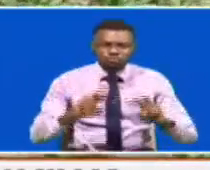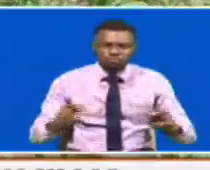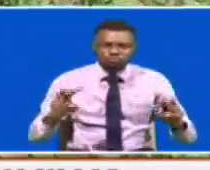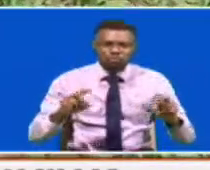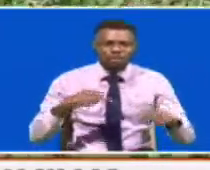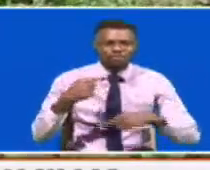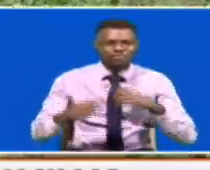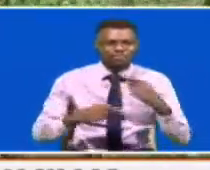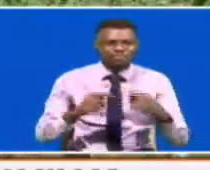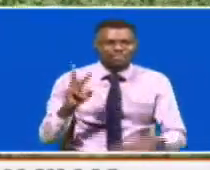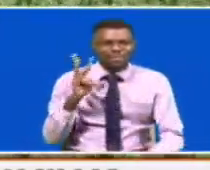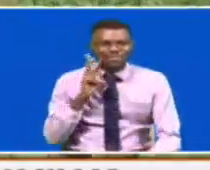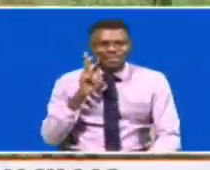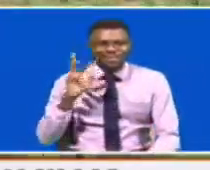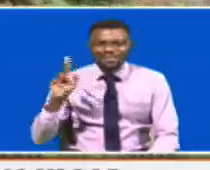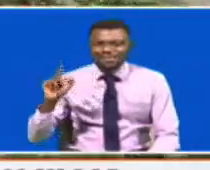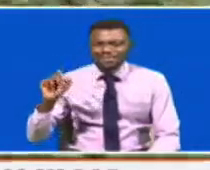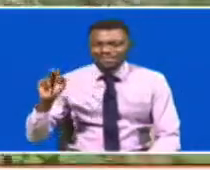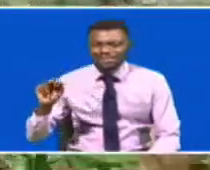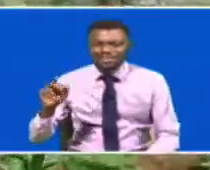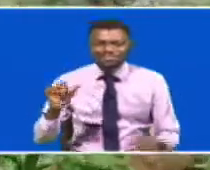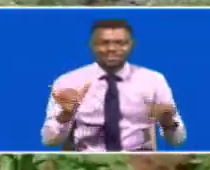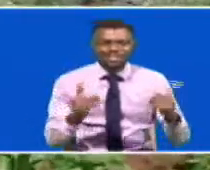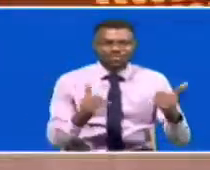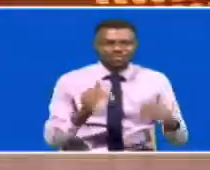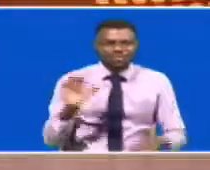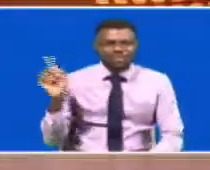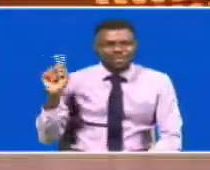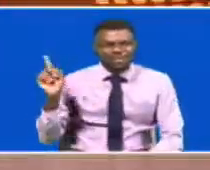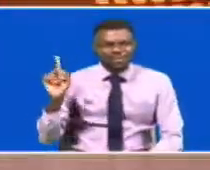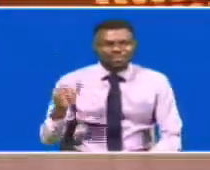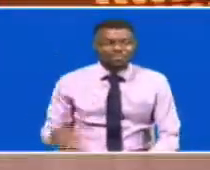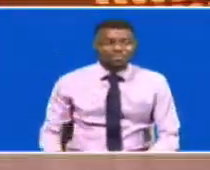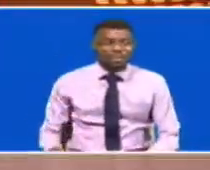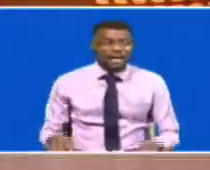Wili Lusigikiti News, Nairobi. Huku hayo yakijiri mradi